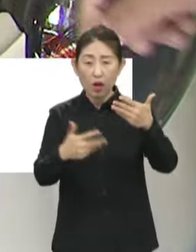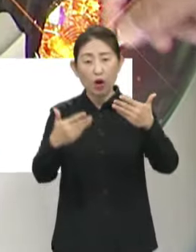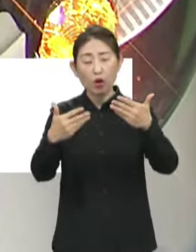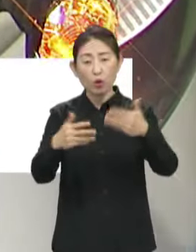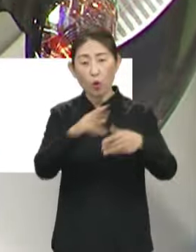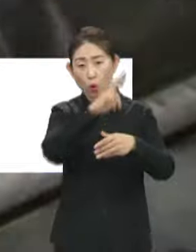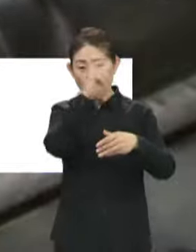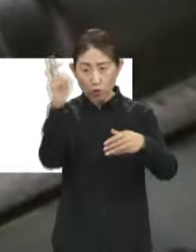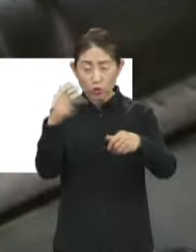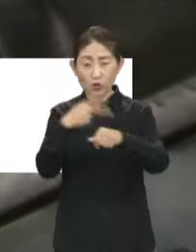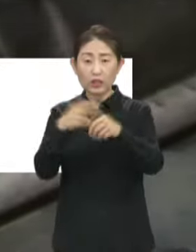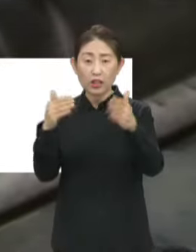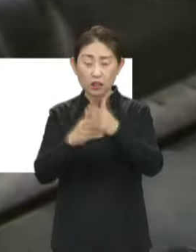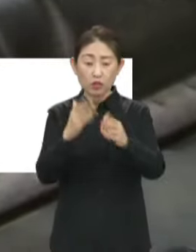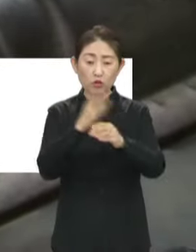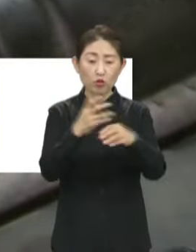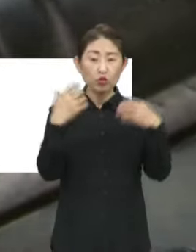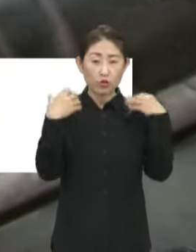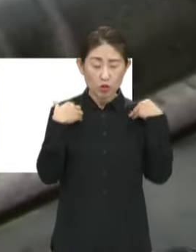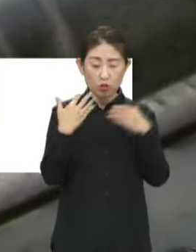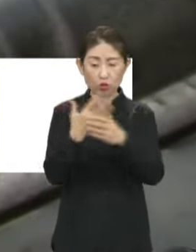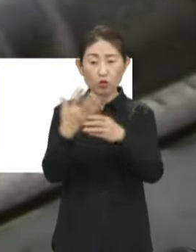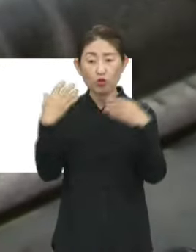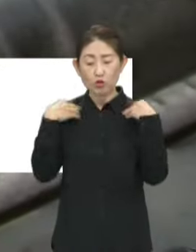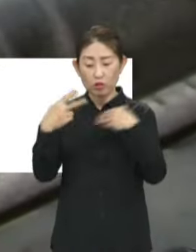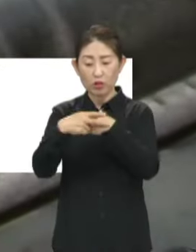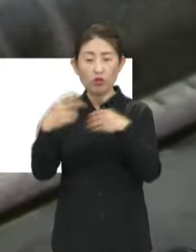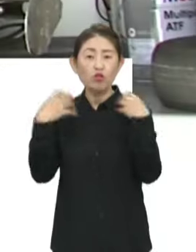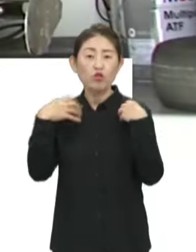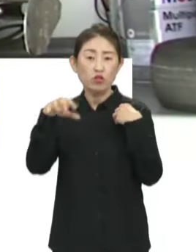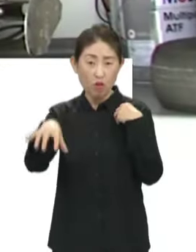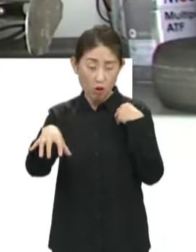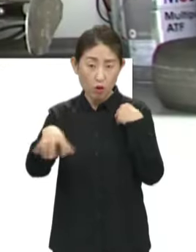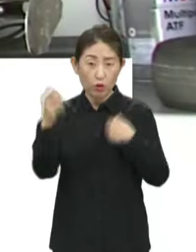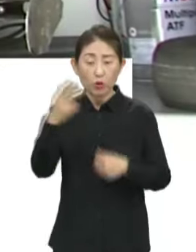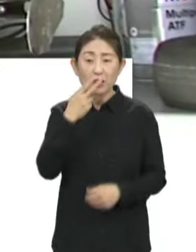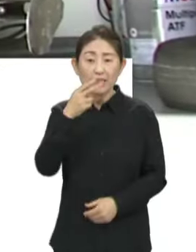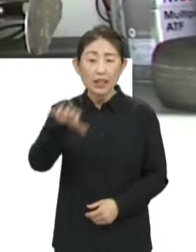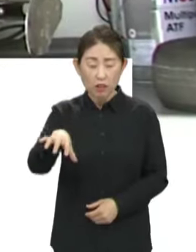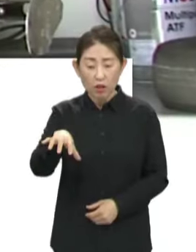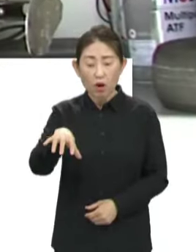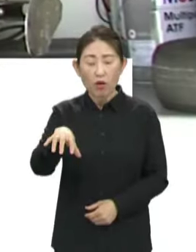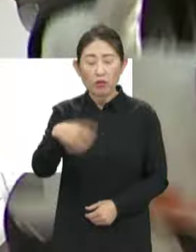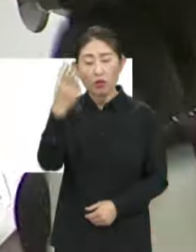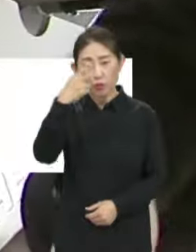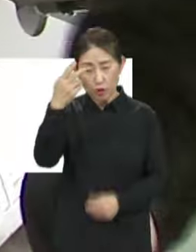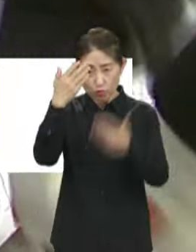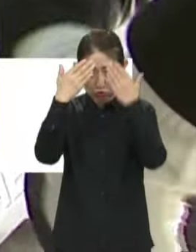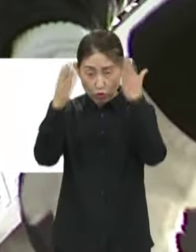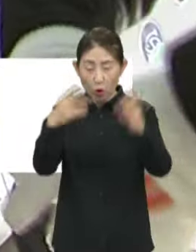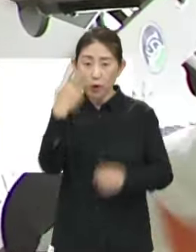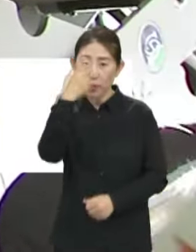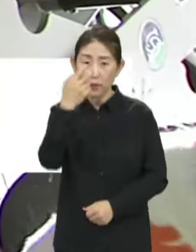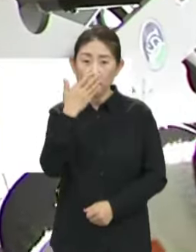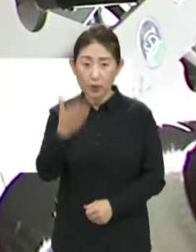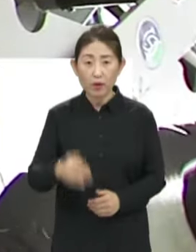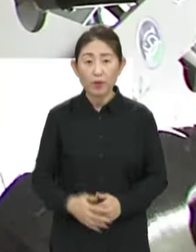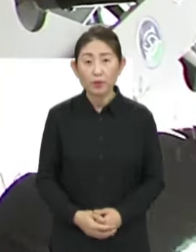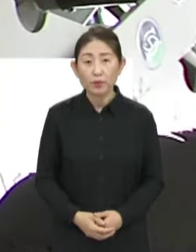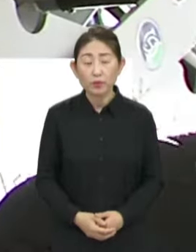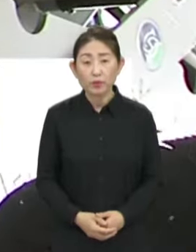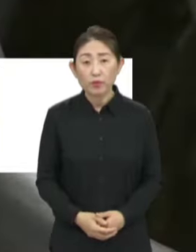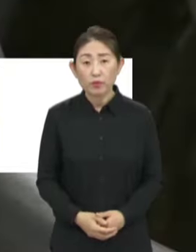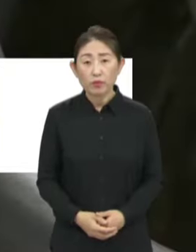4시까지는 동구청과 중구청, 유성구청과 대덕구청 주차장과 신탄진 검사소에서 무상점검이